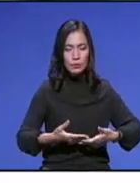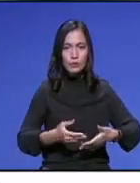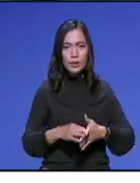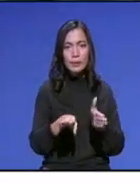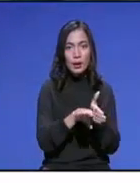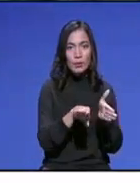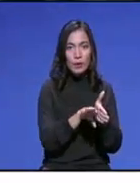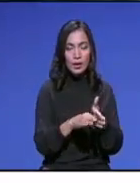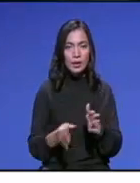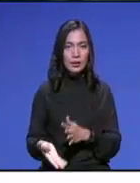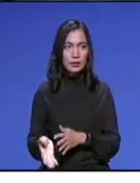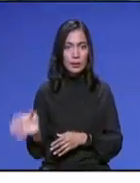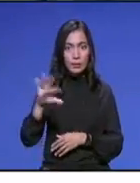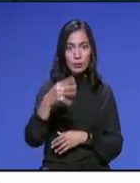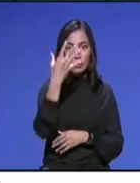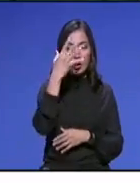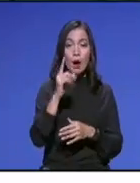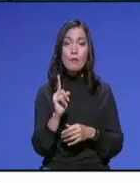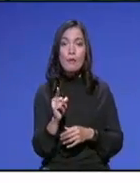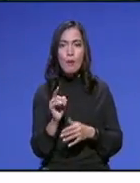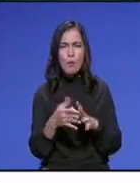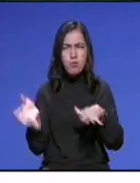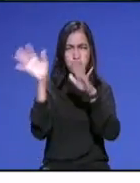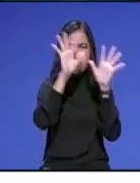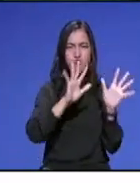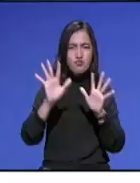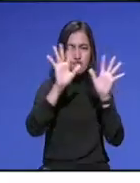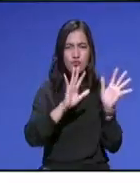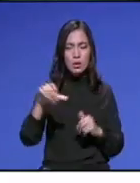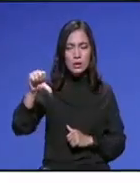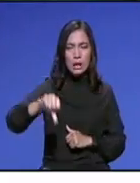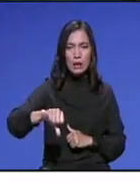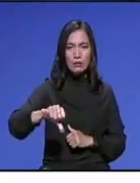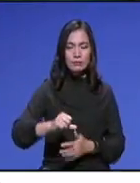Pelabuhan Tanjung Wangi akibat cuaca buruk. Chovi Zamani, Banyuwangi, Jawa Timur.